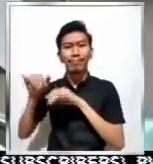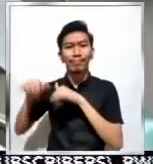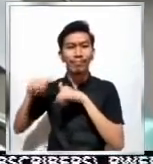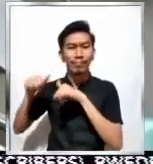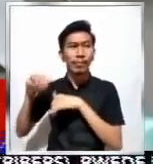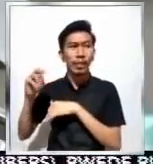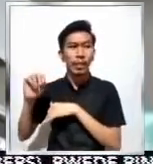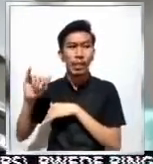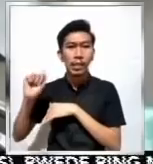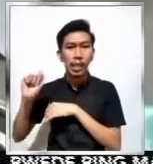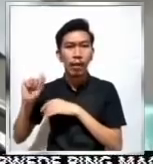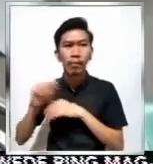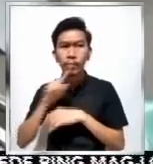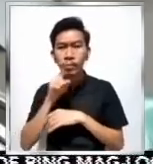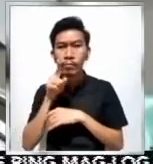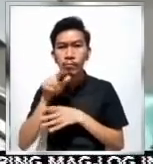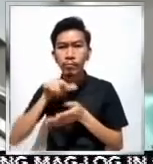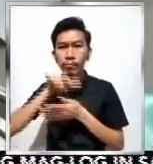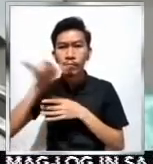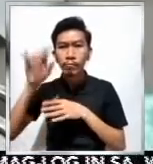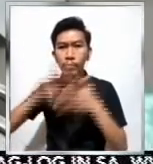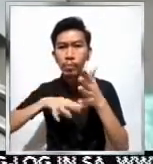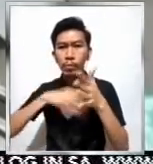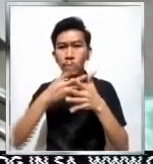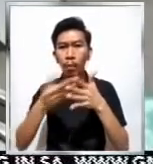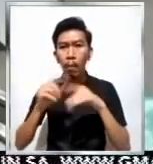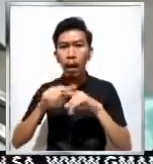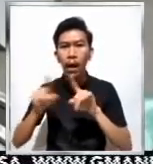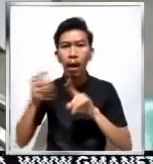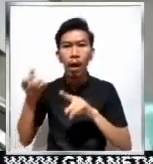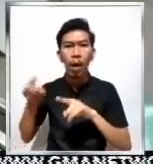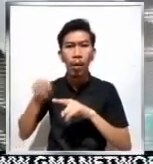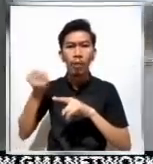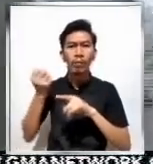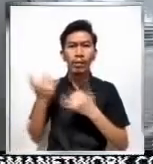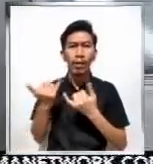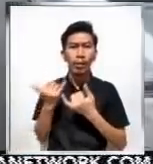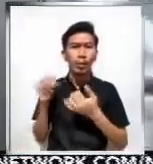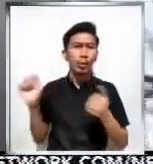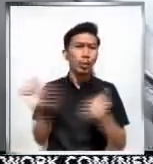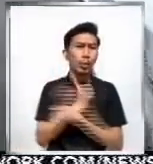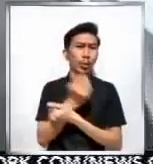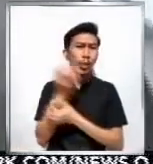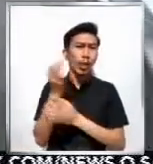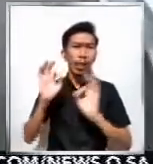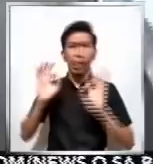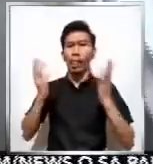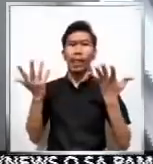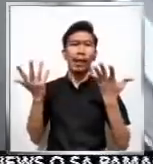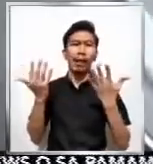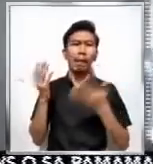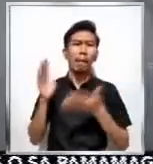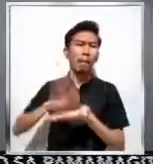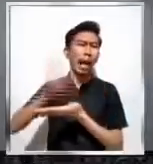lang kami, wala kaming kapakainin, wala na kami pera, naubos na kasi mahal ang bilihin. Ivan Mayrina, Nakatutok, 24 Oras.